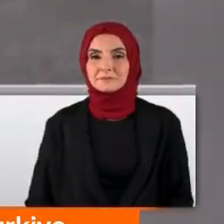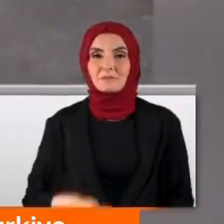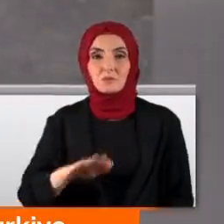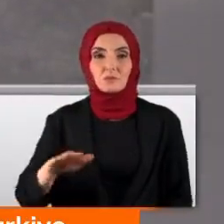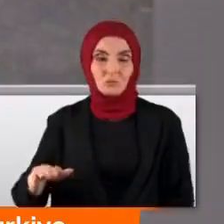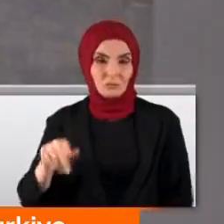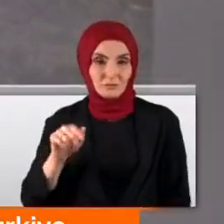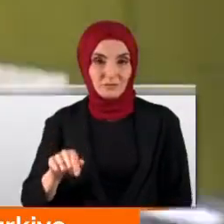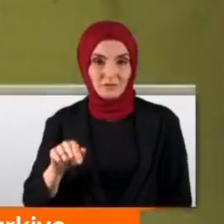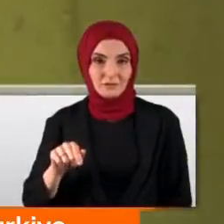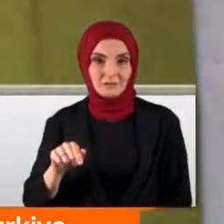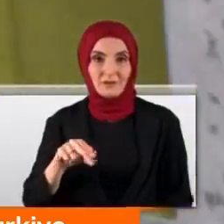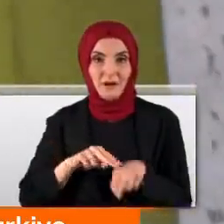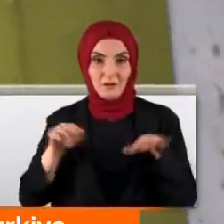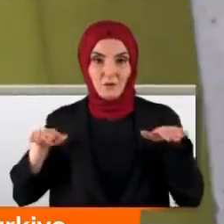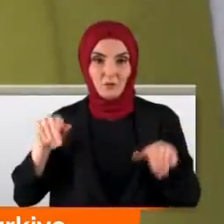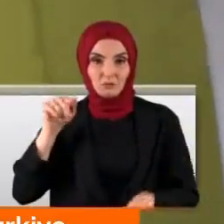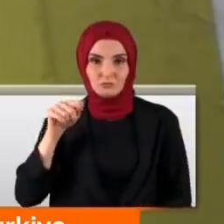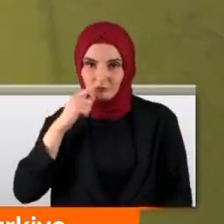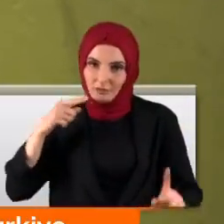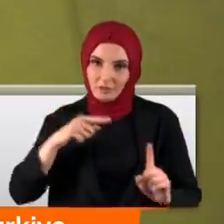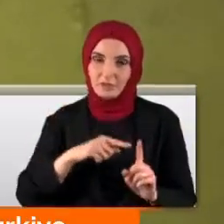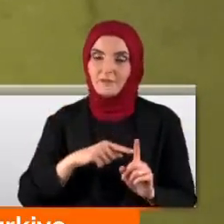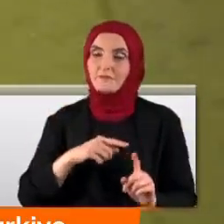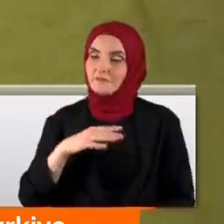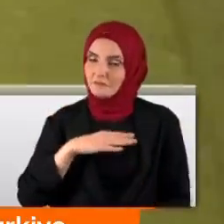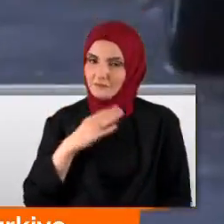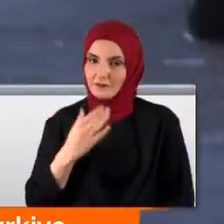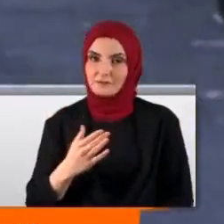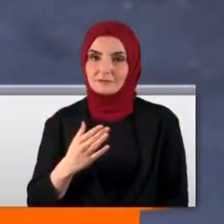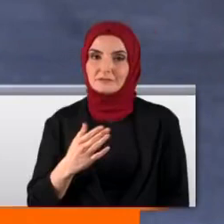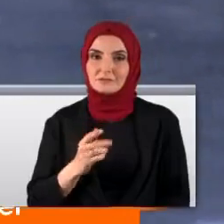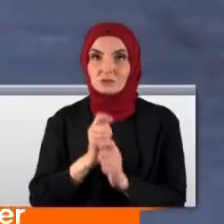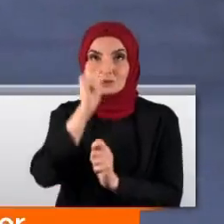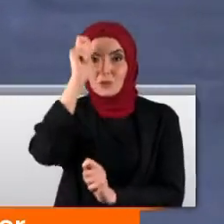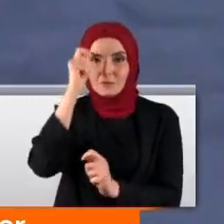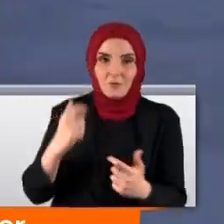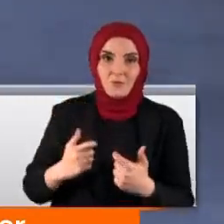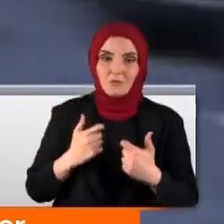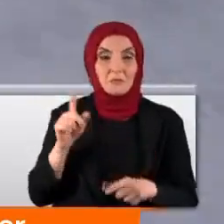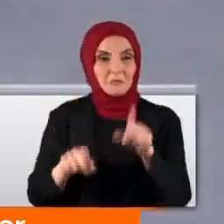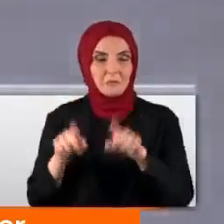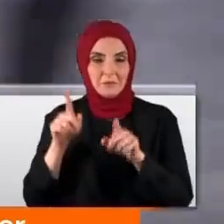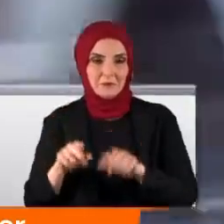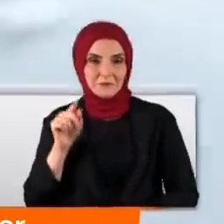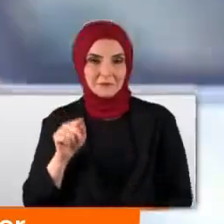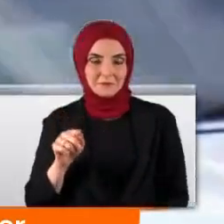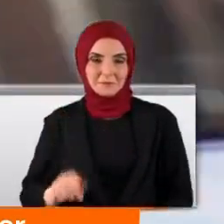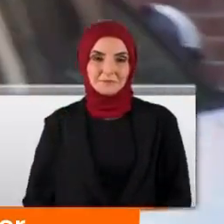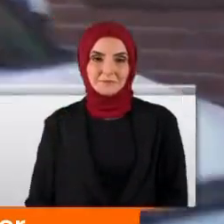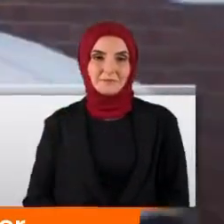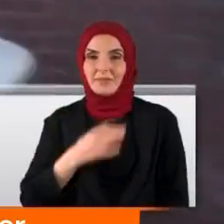Çocuklar da karganın hedefinde. Kendini korumak için şemsiye taşıyanlar bile var. Saldırıyı savuşturmak isteyenler çareyi